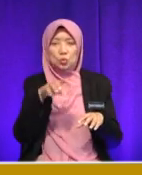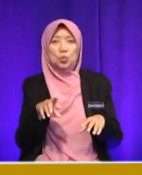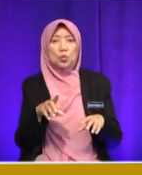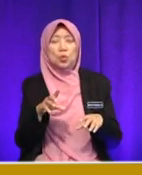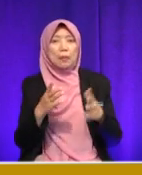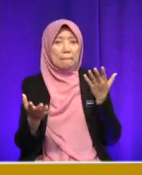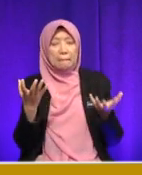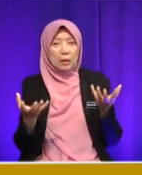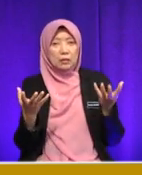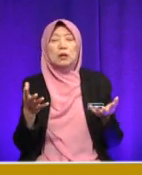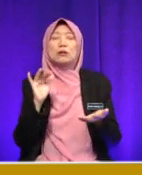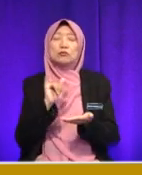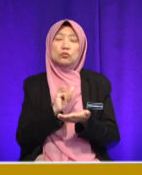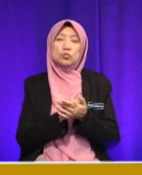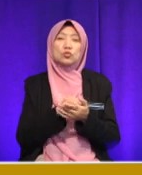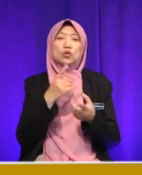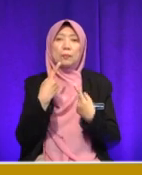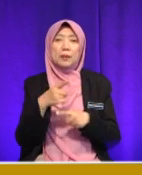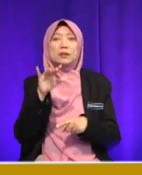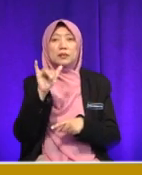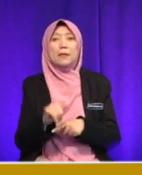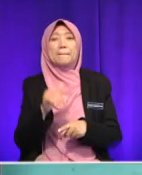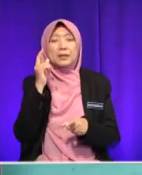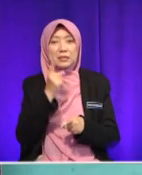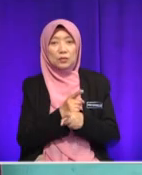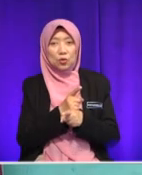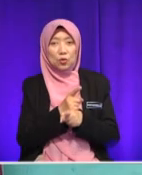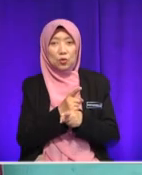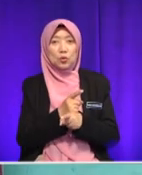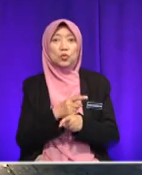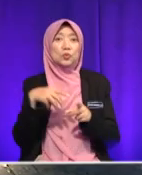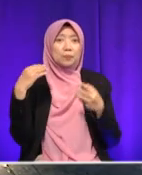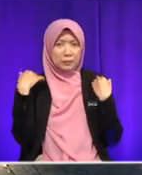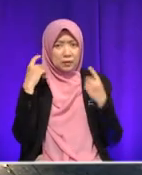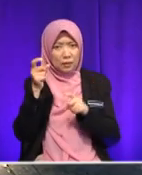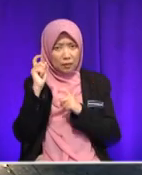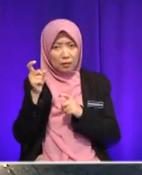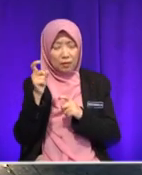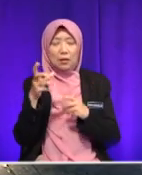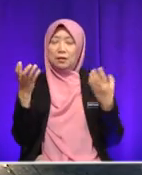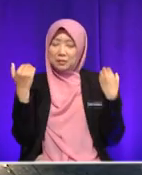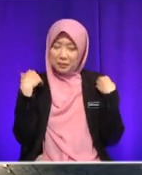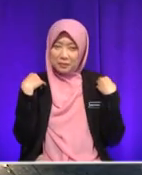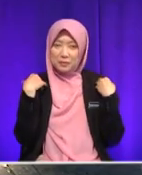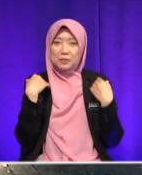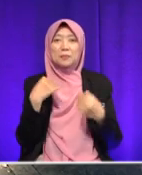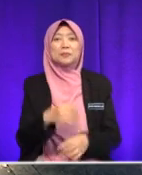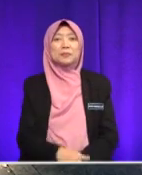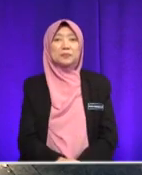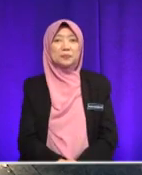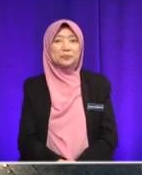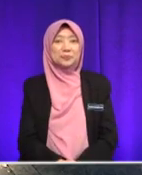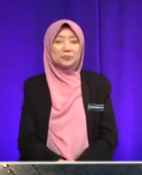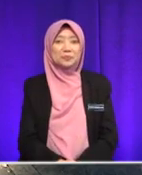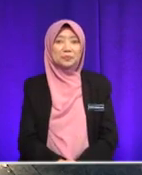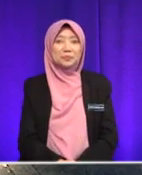trapezium F itu adalah jawapan yang betul. Ya. Yeah. Jadi ganjaran untuk Ain? Ya, yeah, betul. Ganjaran betul. Ganjaran untuk Ain. Okey,